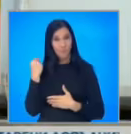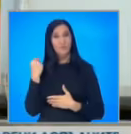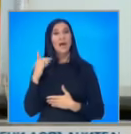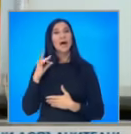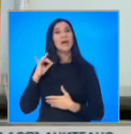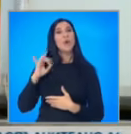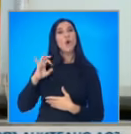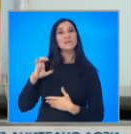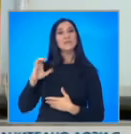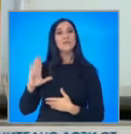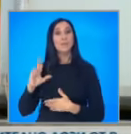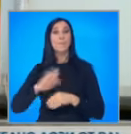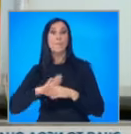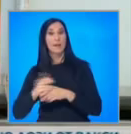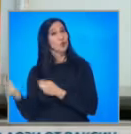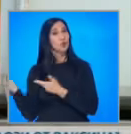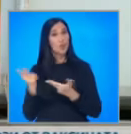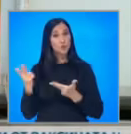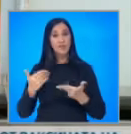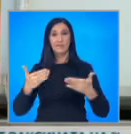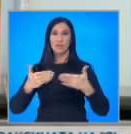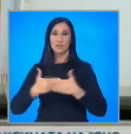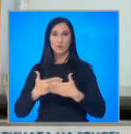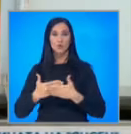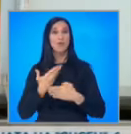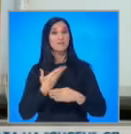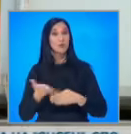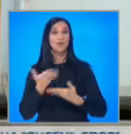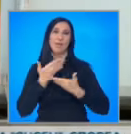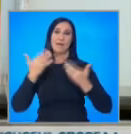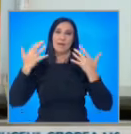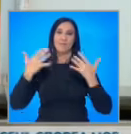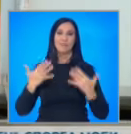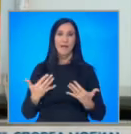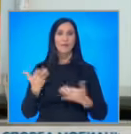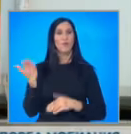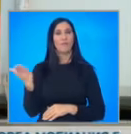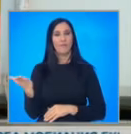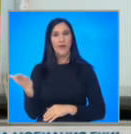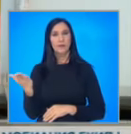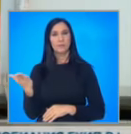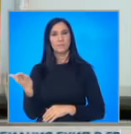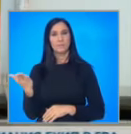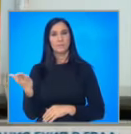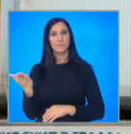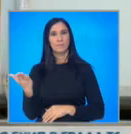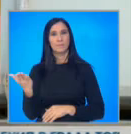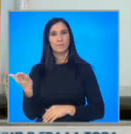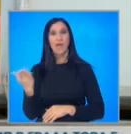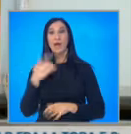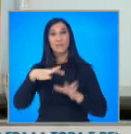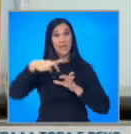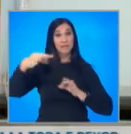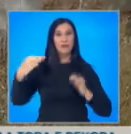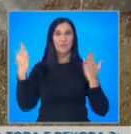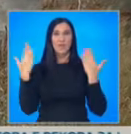РИОСВ Перник я доставиха с нощи, но все още нямаме данни от тях за